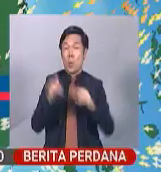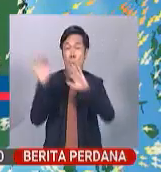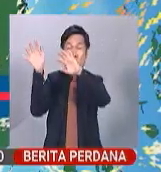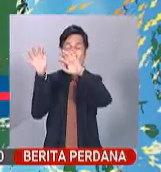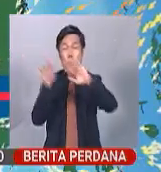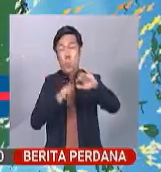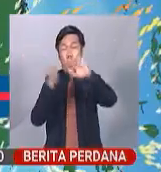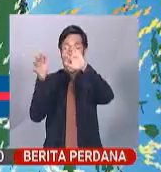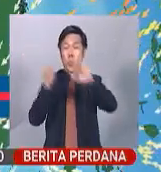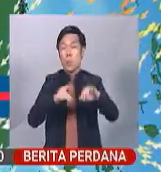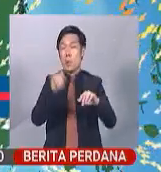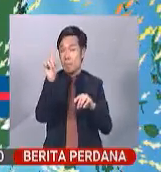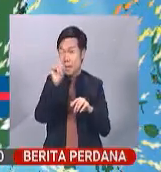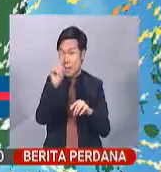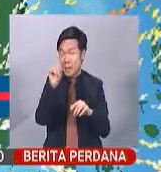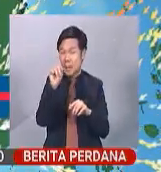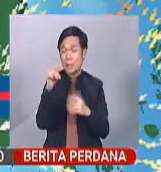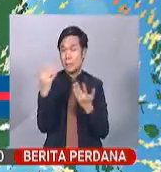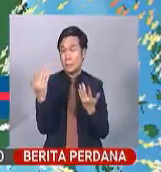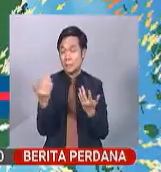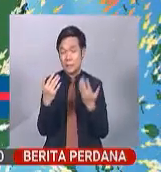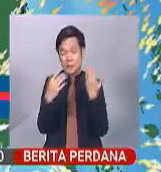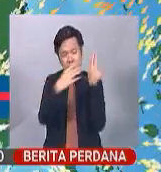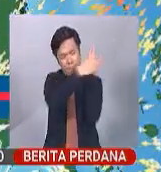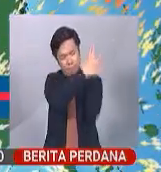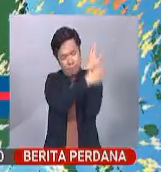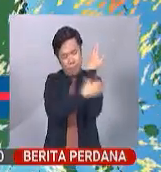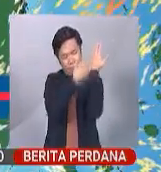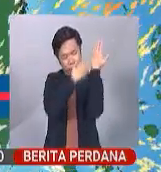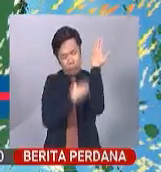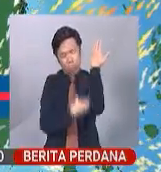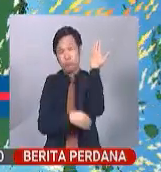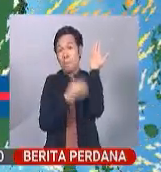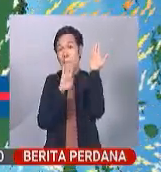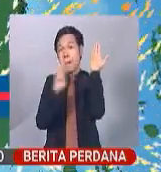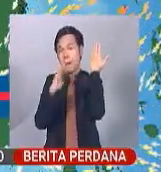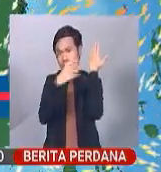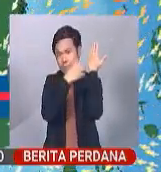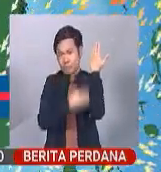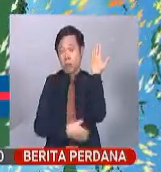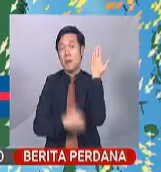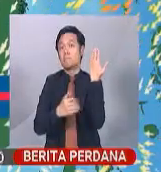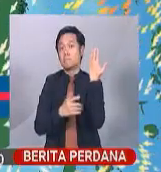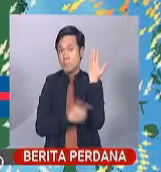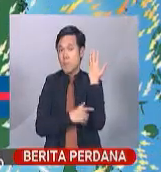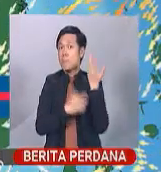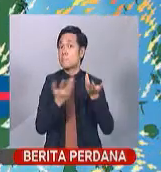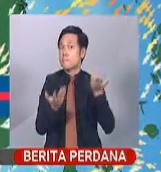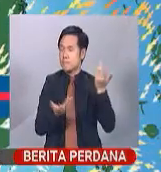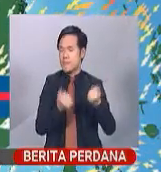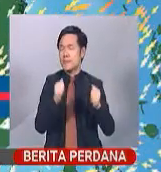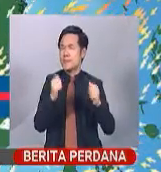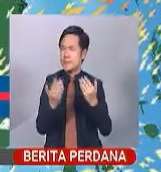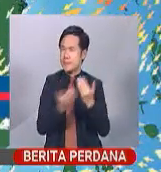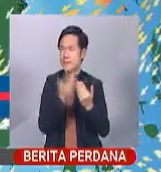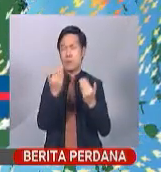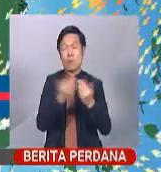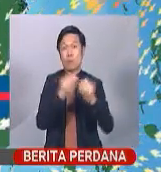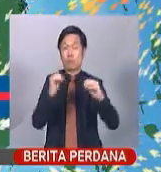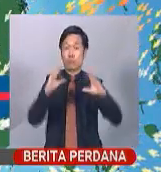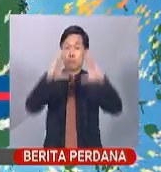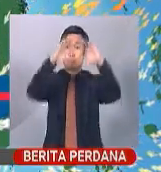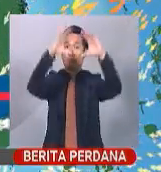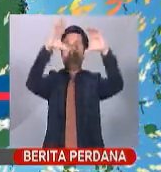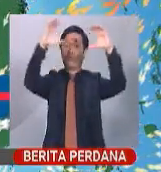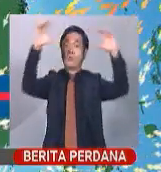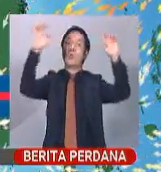angin di bahagian pedalaman dan pantai barat semenanjung Malaysia, yang mana keadaan ini adalah amat kondusif untuk pembentukan kelompok